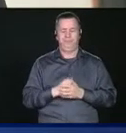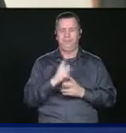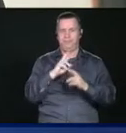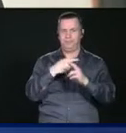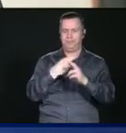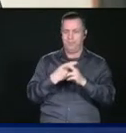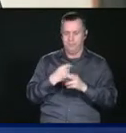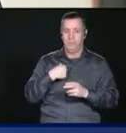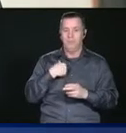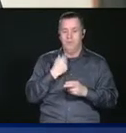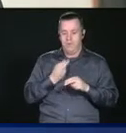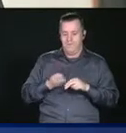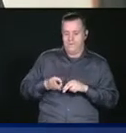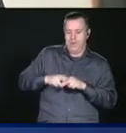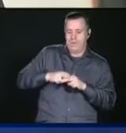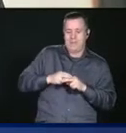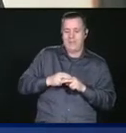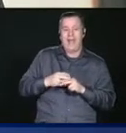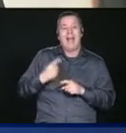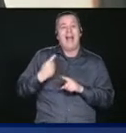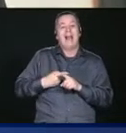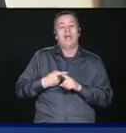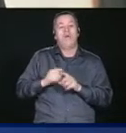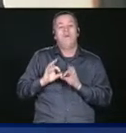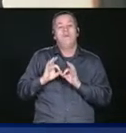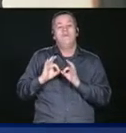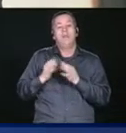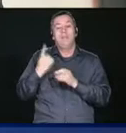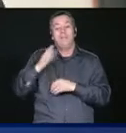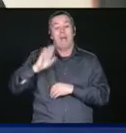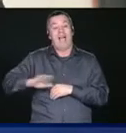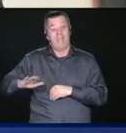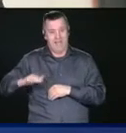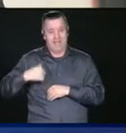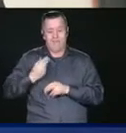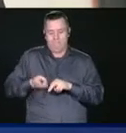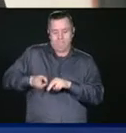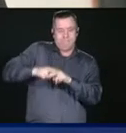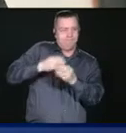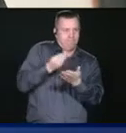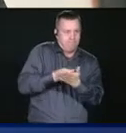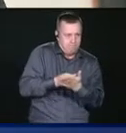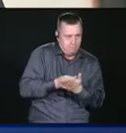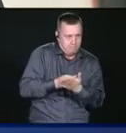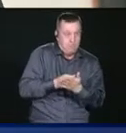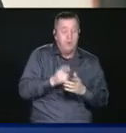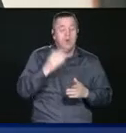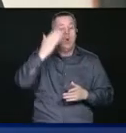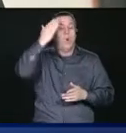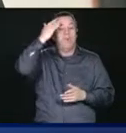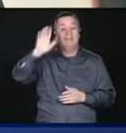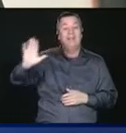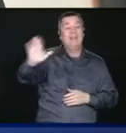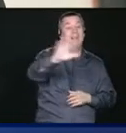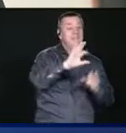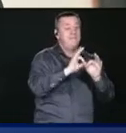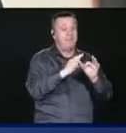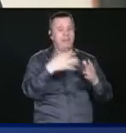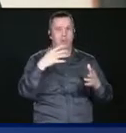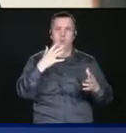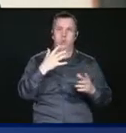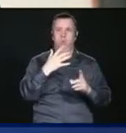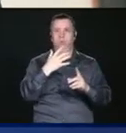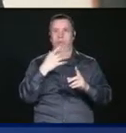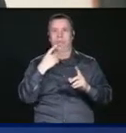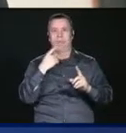prestation canadienne, l'allocation canadienne aux enfants. Nous savons que les familles font face à des